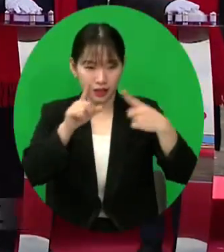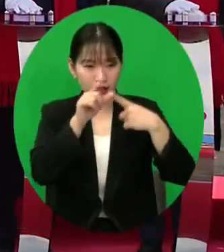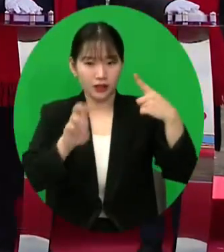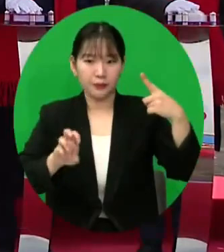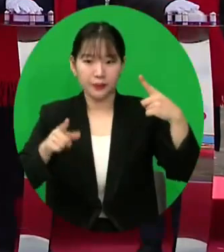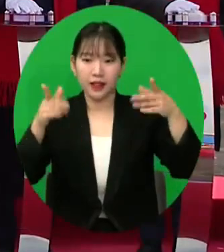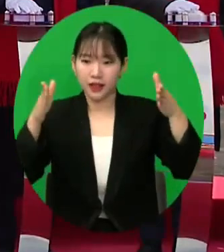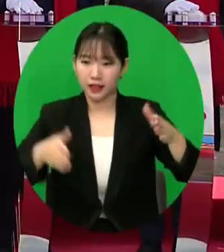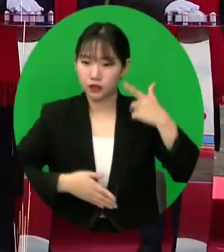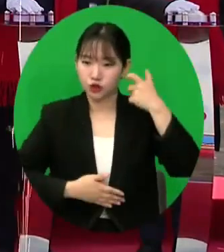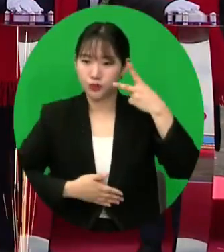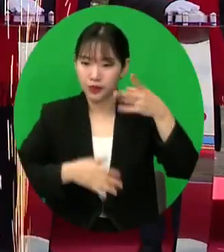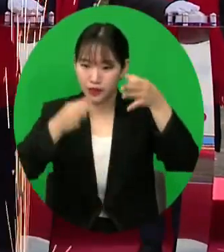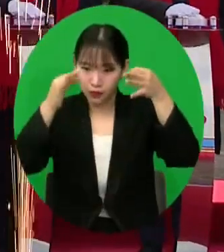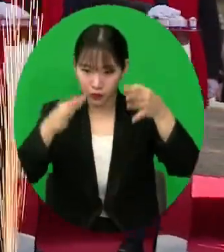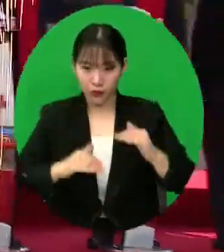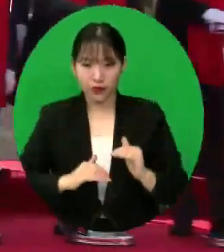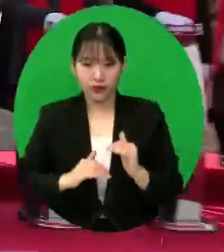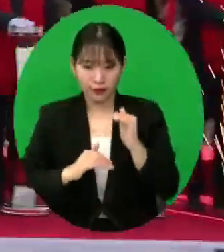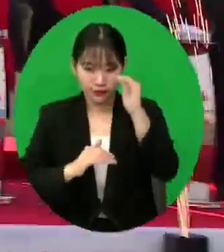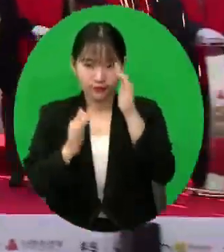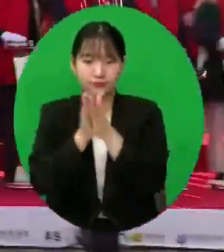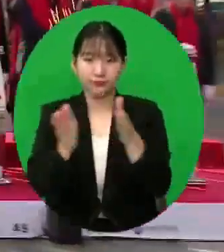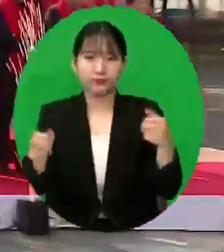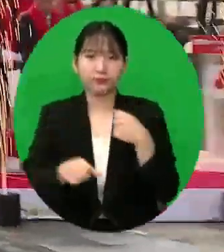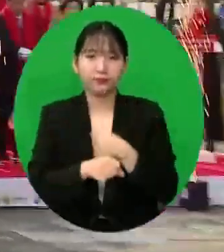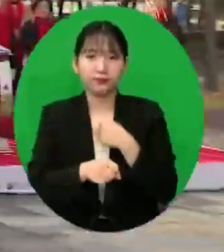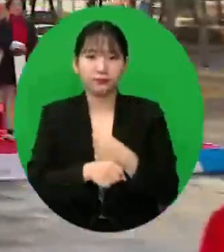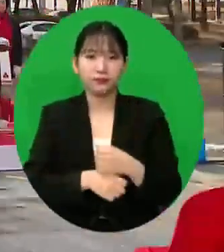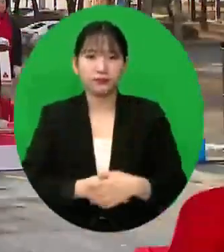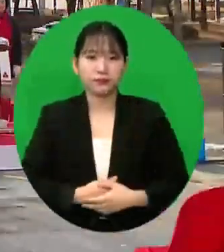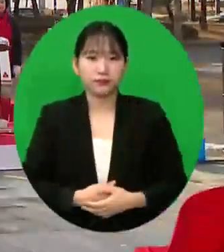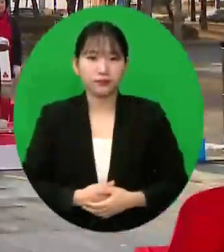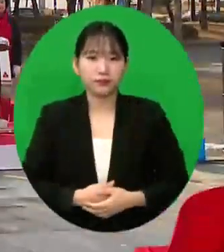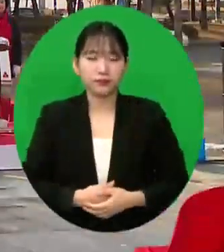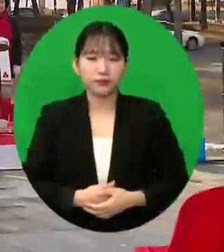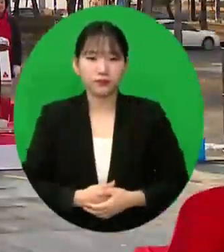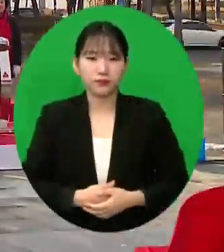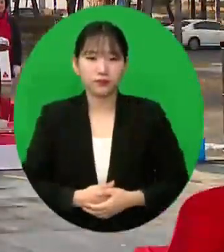31일까지 62일간의 대장정에 돌입했습니다. MBC 뉴스 안준호입니다.